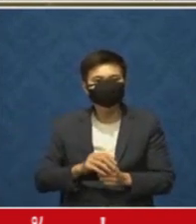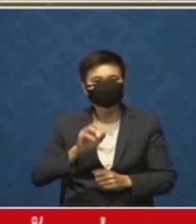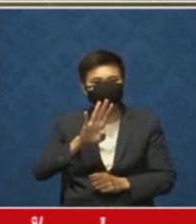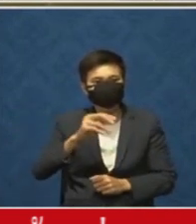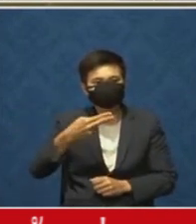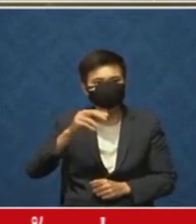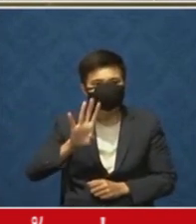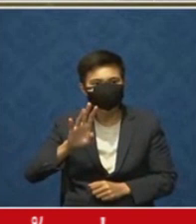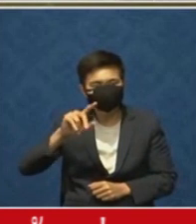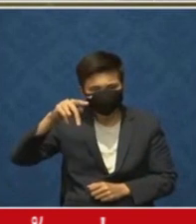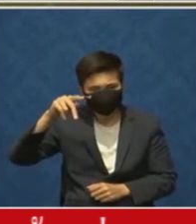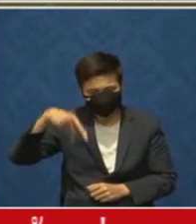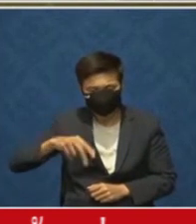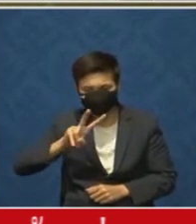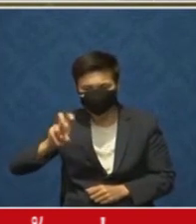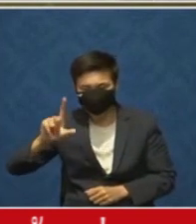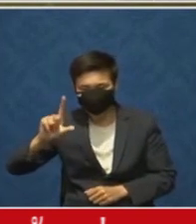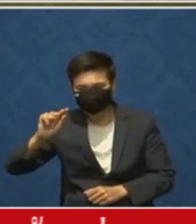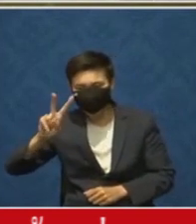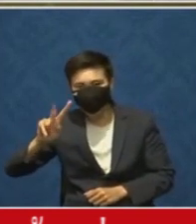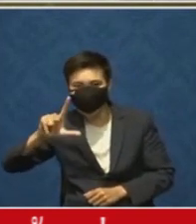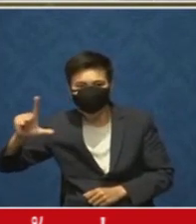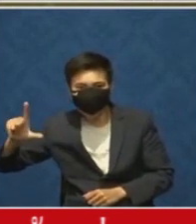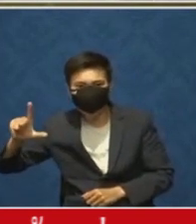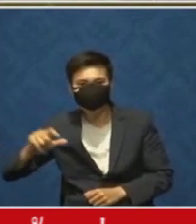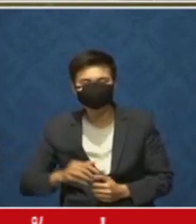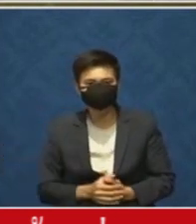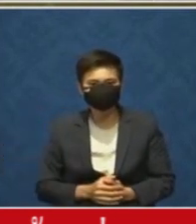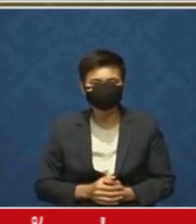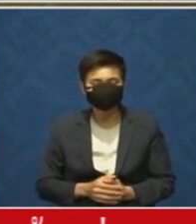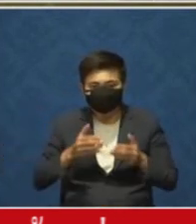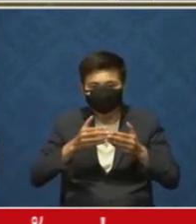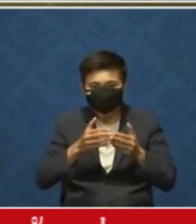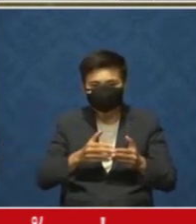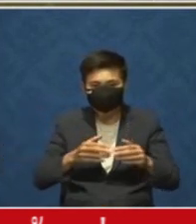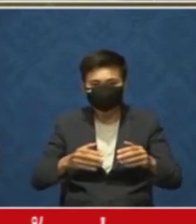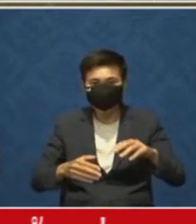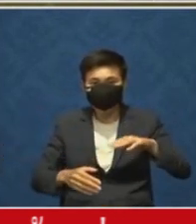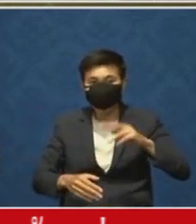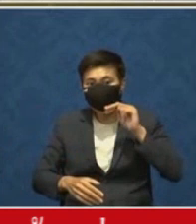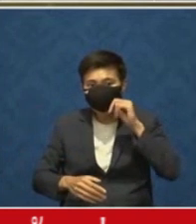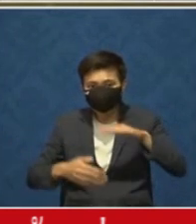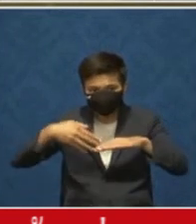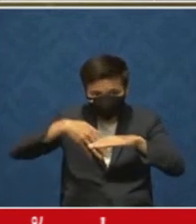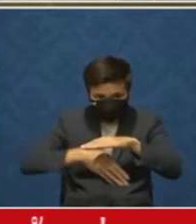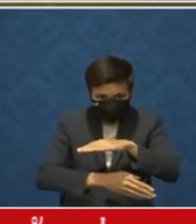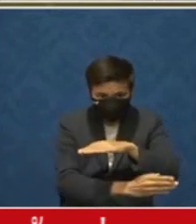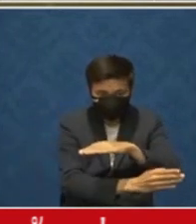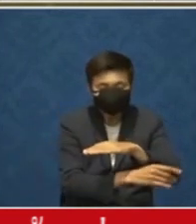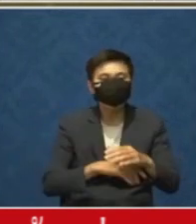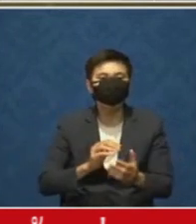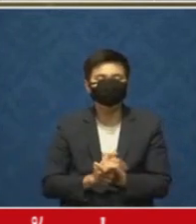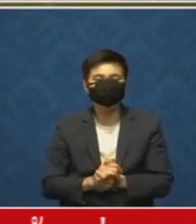44,222 ล้านเนี่ยประกอบไปด้วยอะไรบ้าง1ครับเรือดำน้ำระยะที่1งบประม